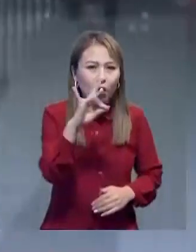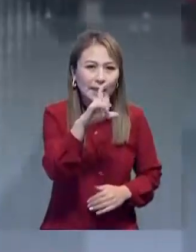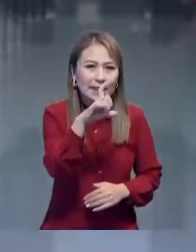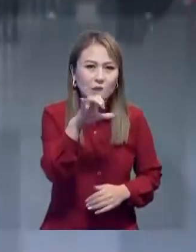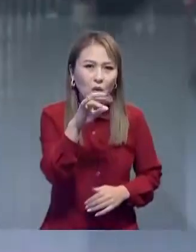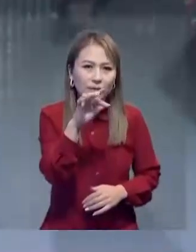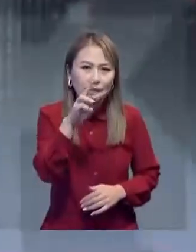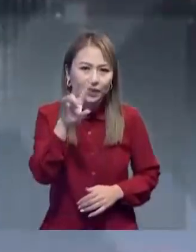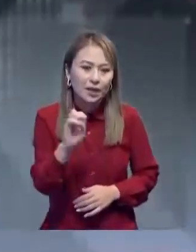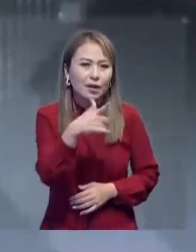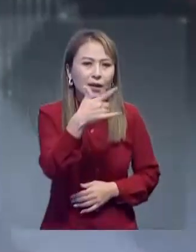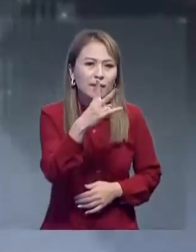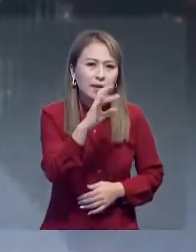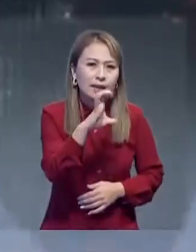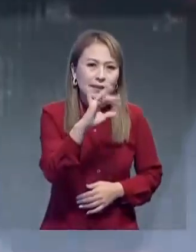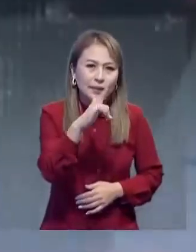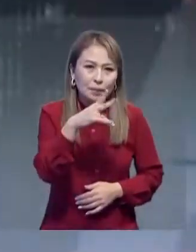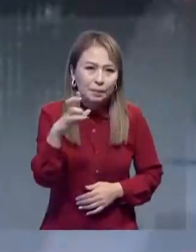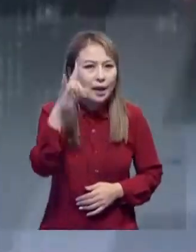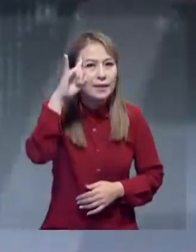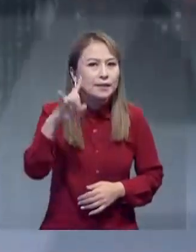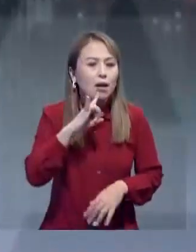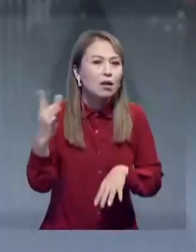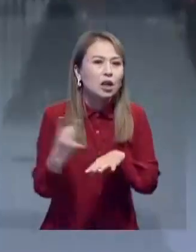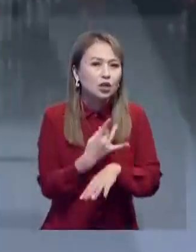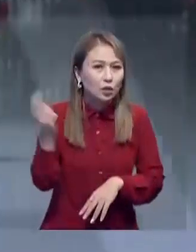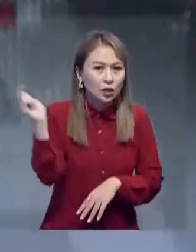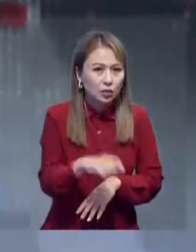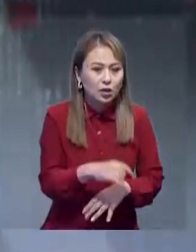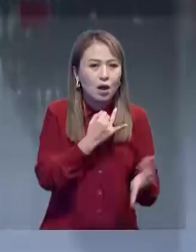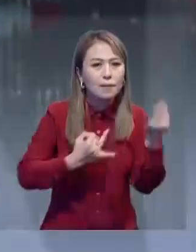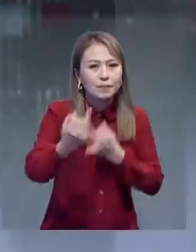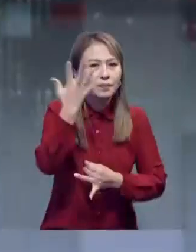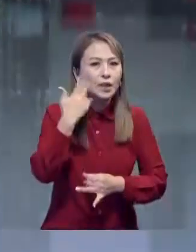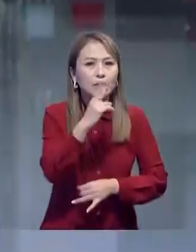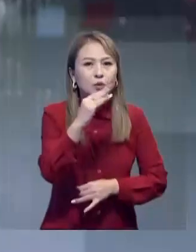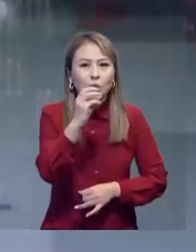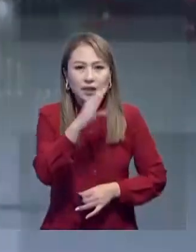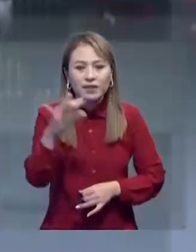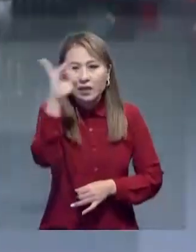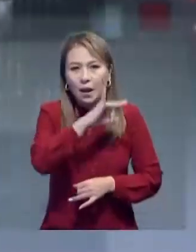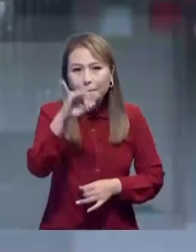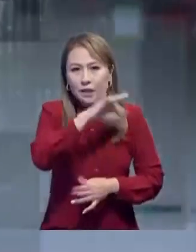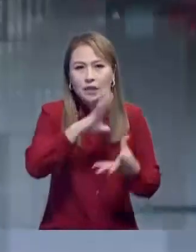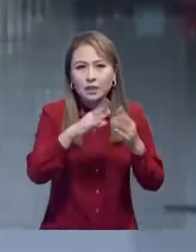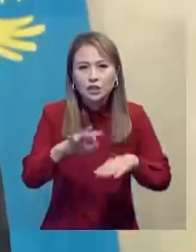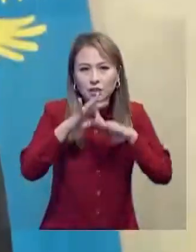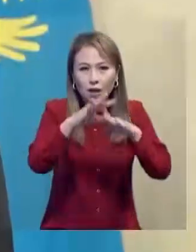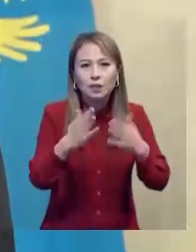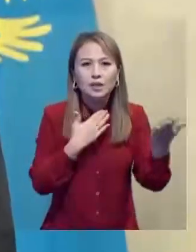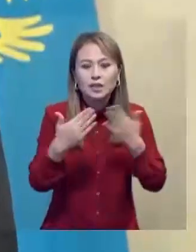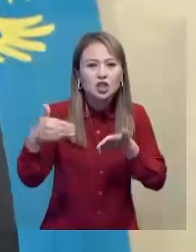президенті Фор Эссезимна Гнасингменнің Қазақстанға алғаш рет келуі. Әңгімелесу барысында Қасым Жомарт Тоқаев тарихи сапар